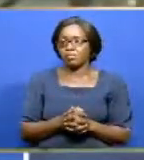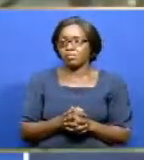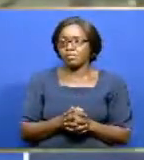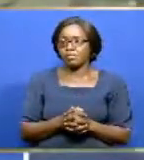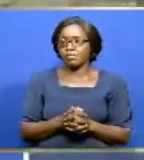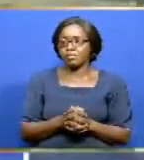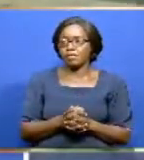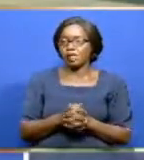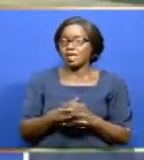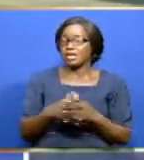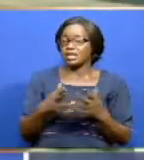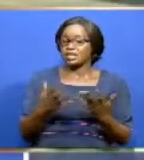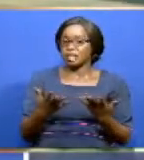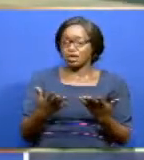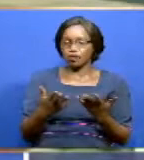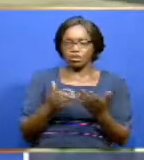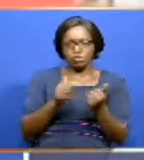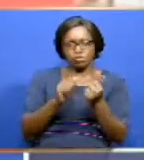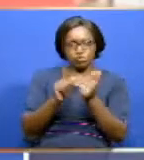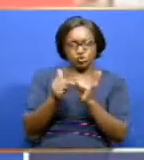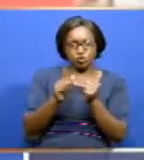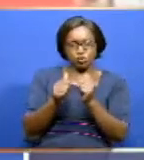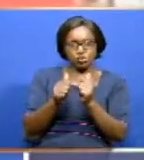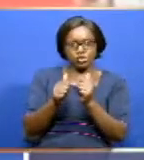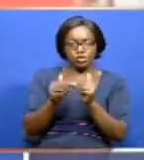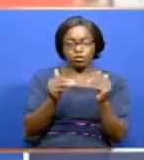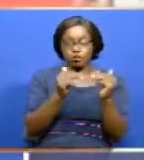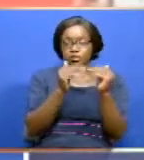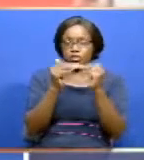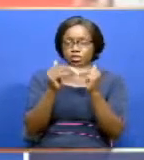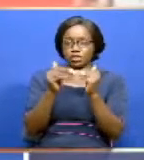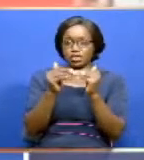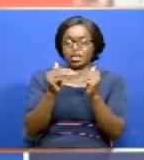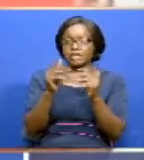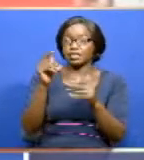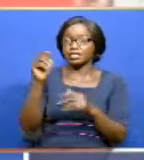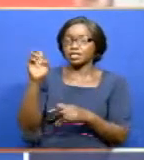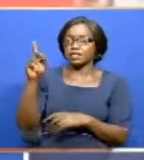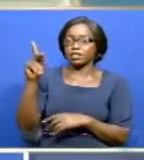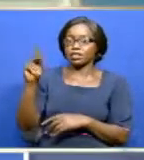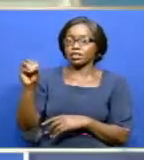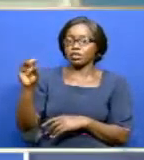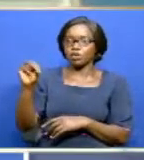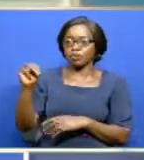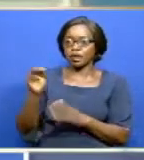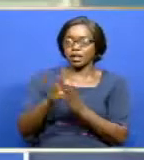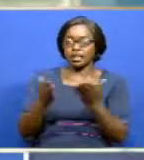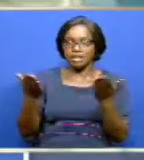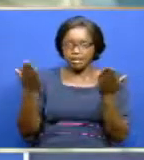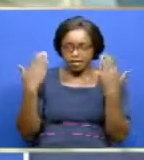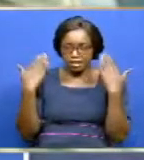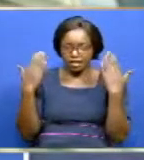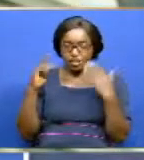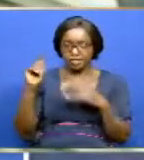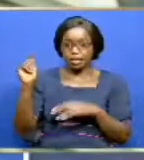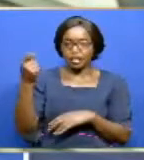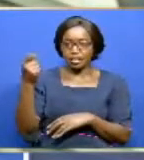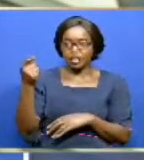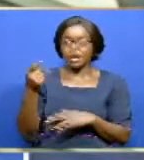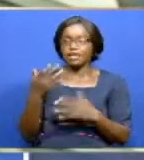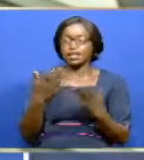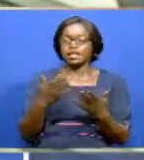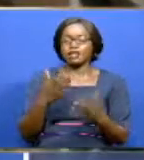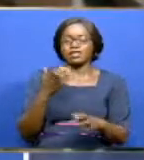Licha ya jopo la kudhibiti ushindani kuidhinisha muungano baini ya kampuni ya Telkom Kenya na ile ya Airtel Kenya, hatua hiyo imegonga